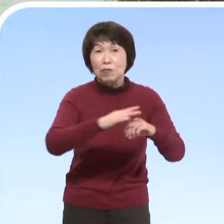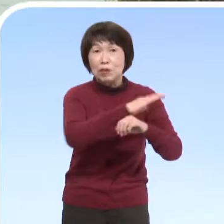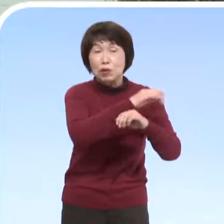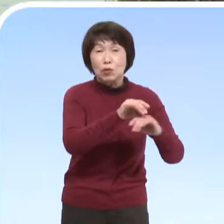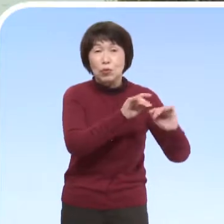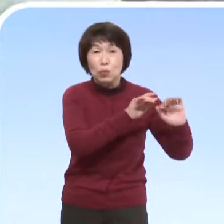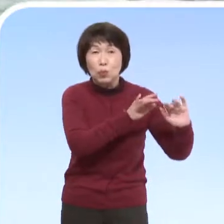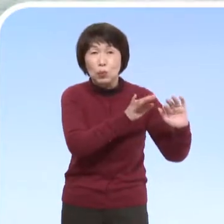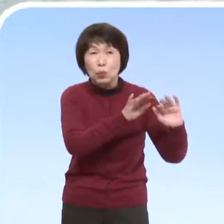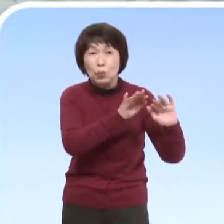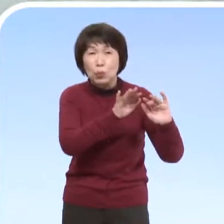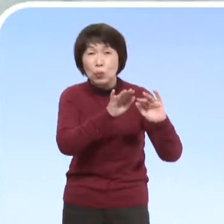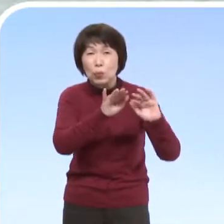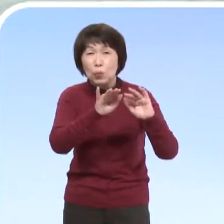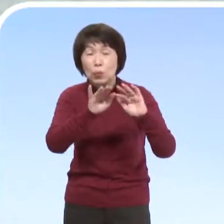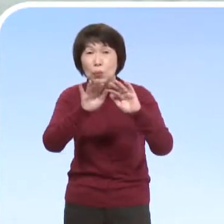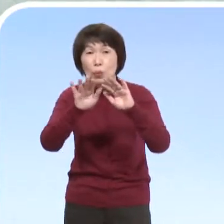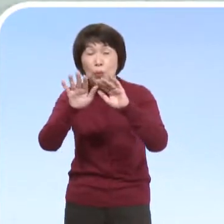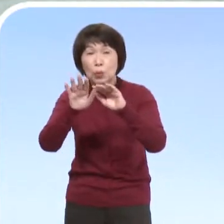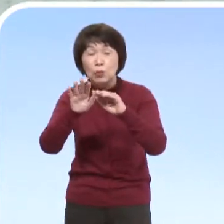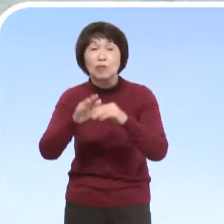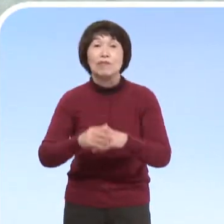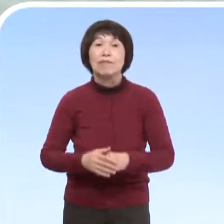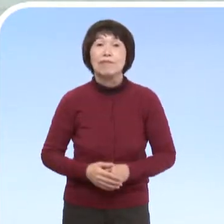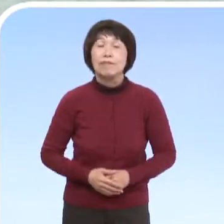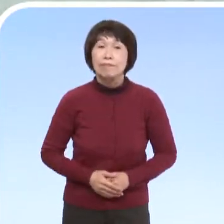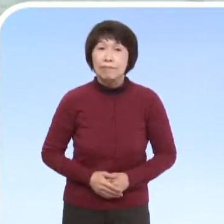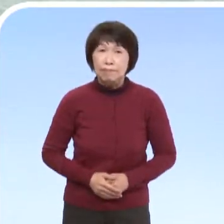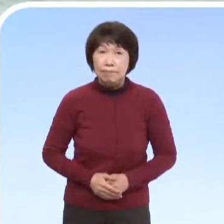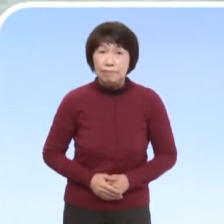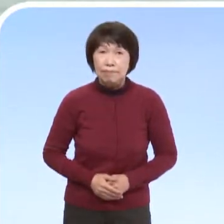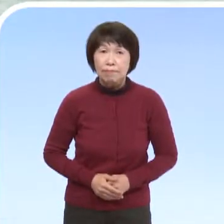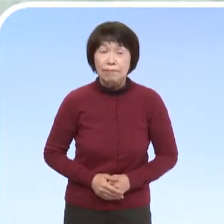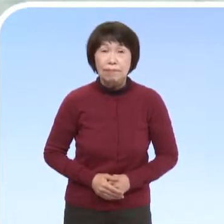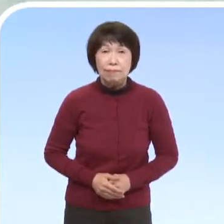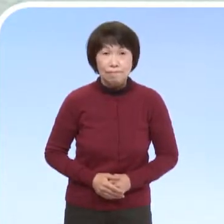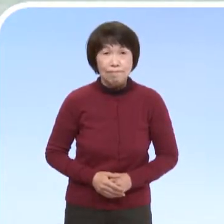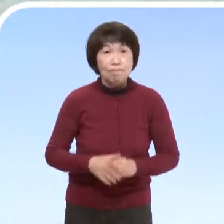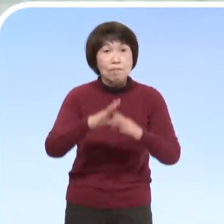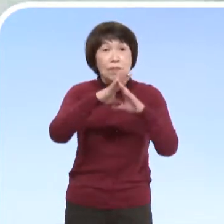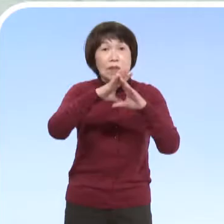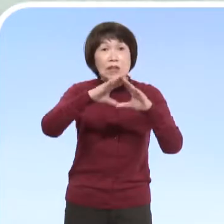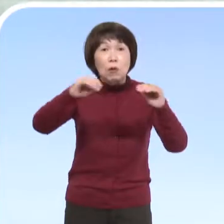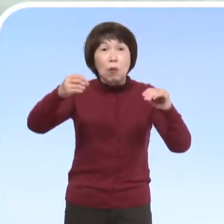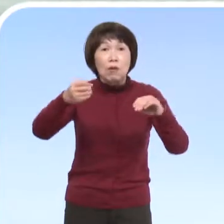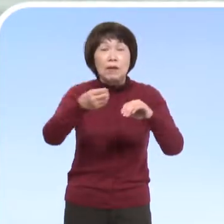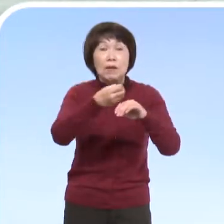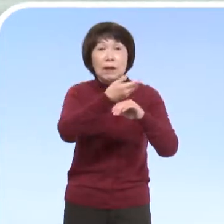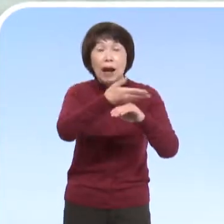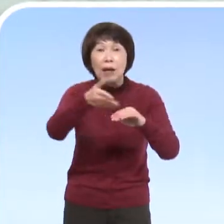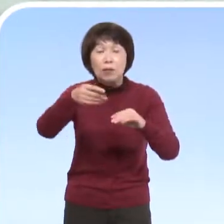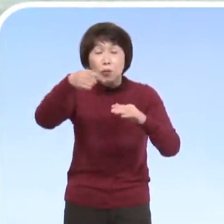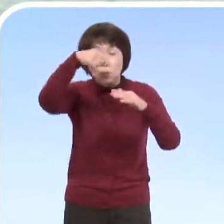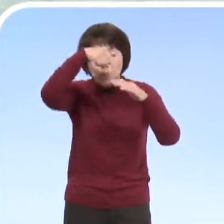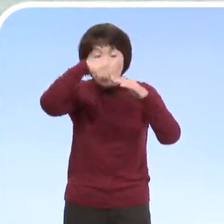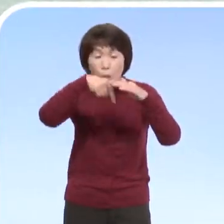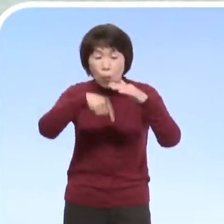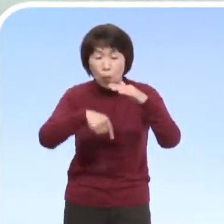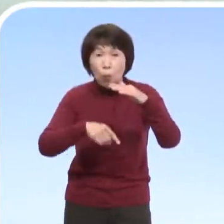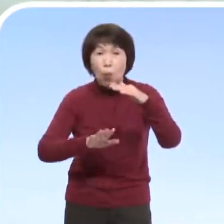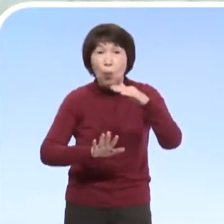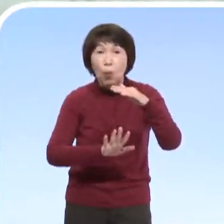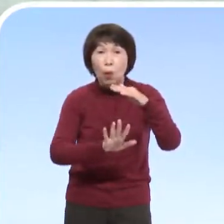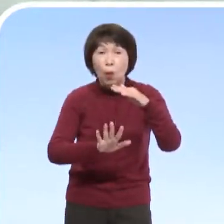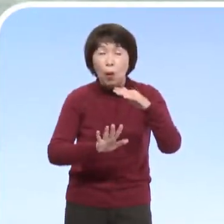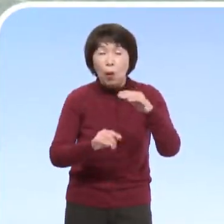ります。 さらに日本海の深い部分には日本海固有水と呼ばれる冷たい海水が